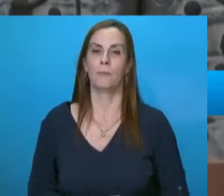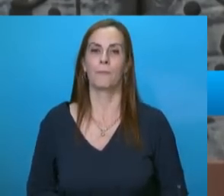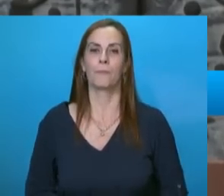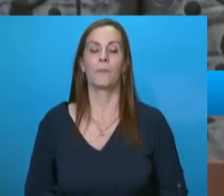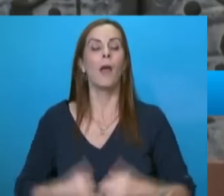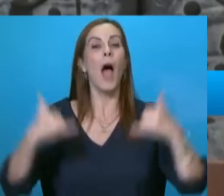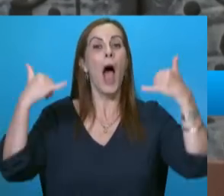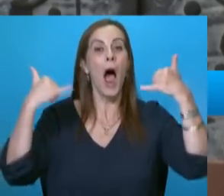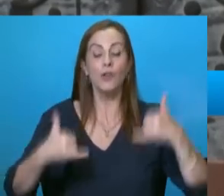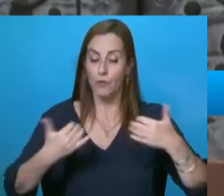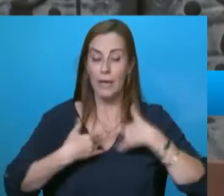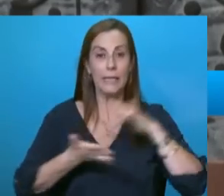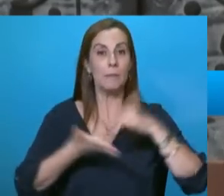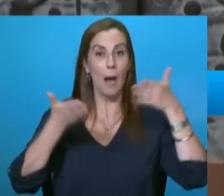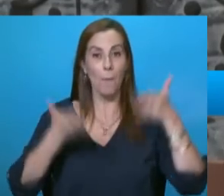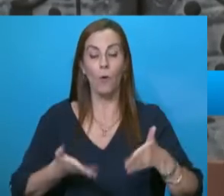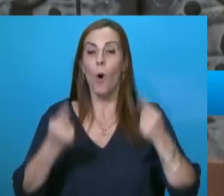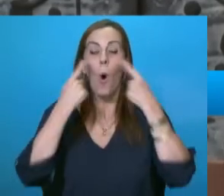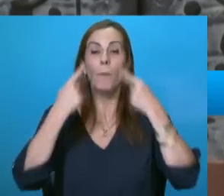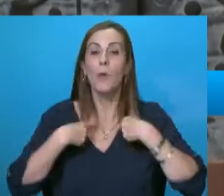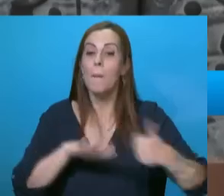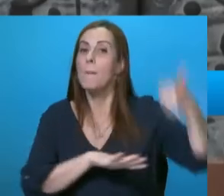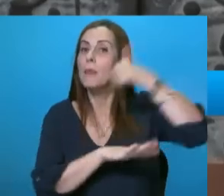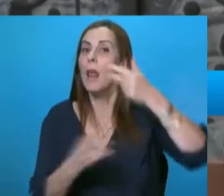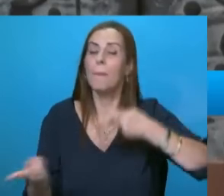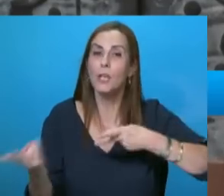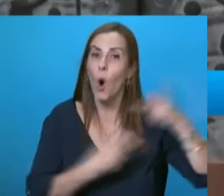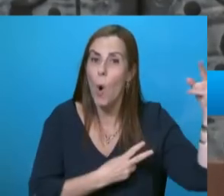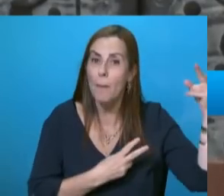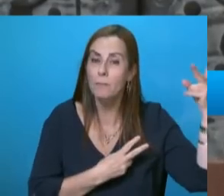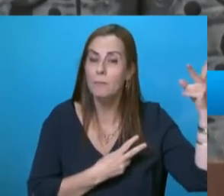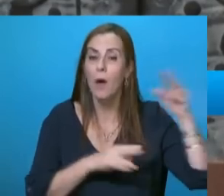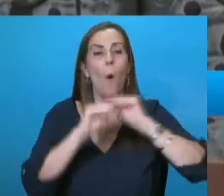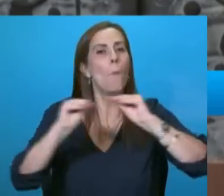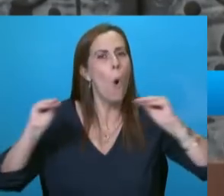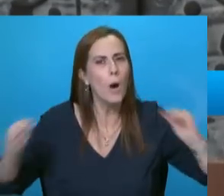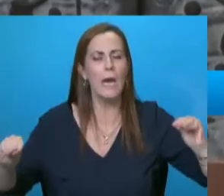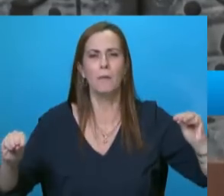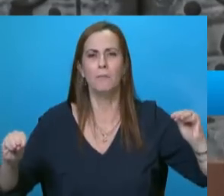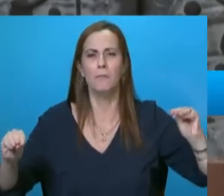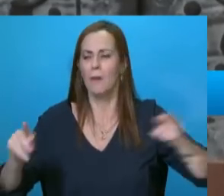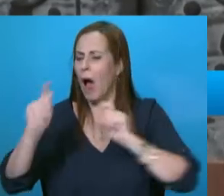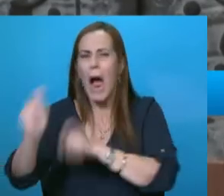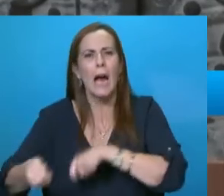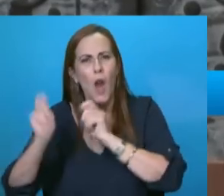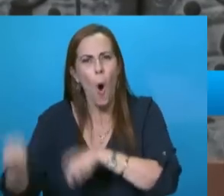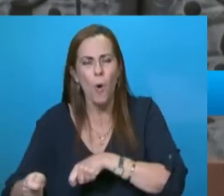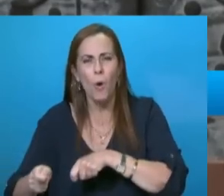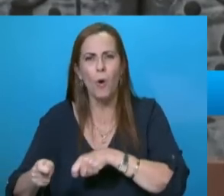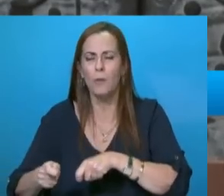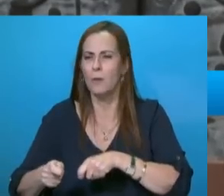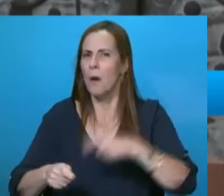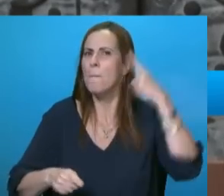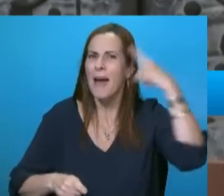בשעה הזו שאנו עומדים כאן, מביטים בנו מנהלי בתי החולים, המורים, החקלאים, מדעני